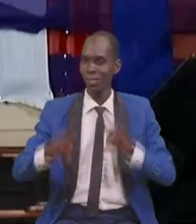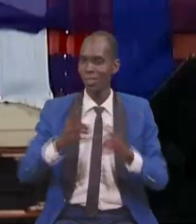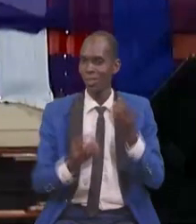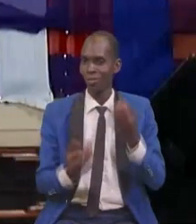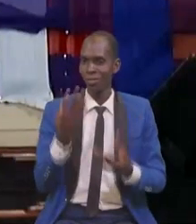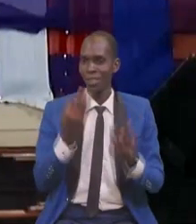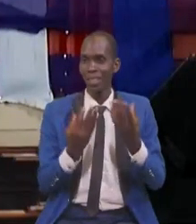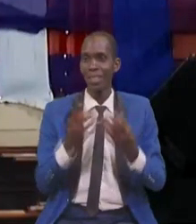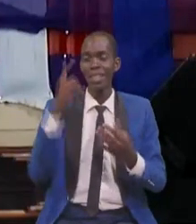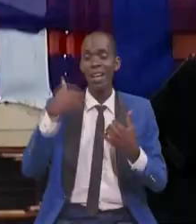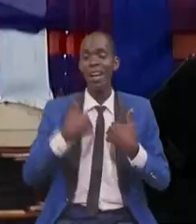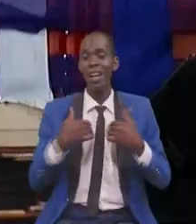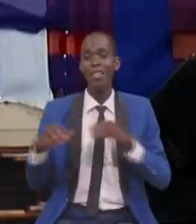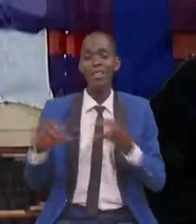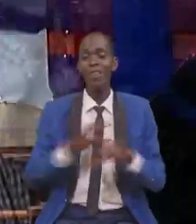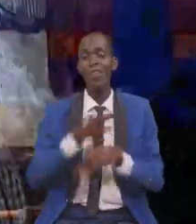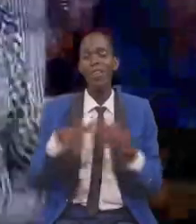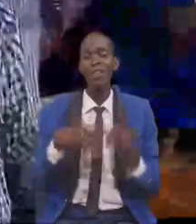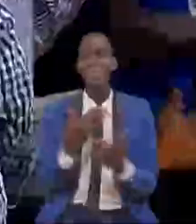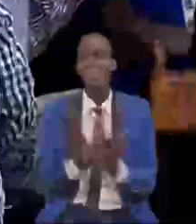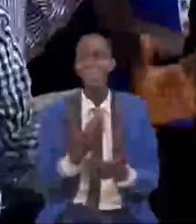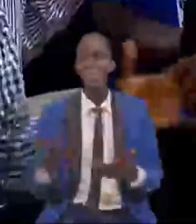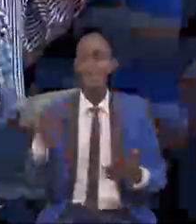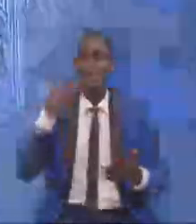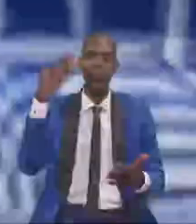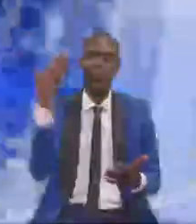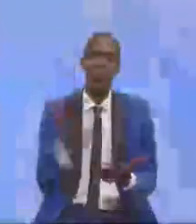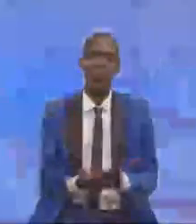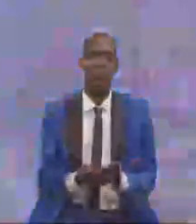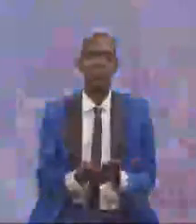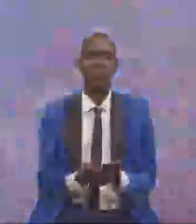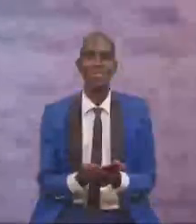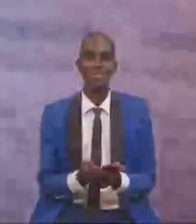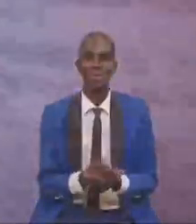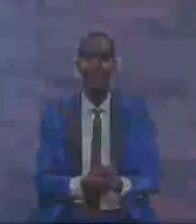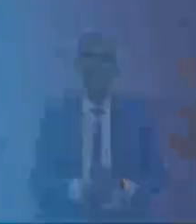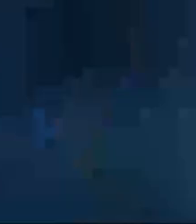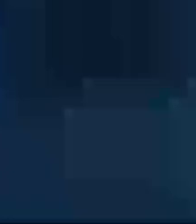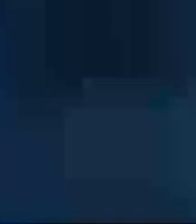ta merveille. Répétez cela, il fait toute ta merveille.